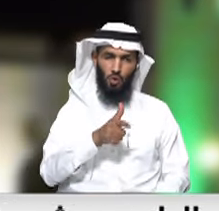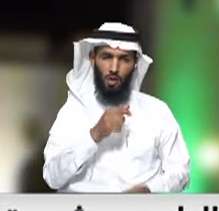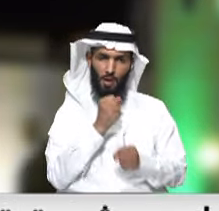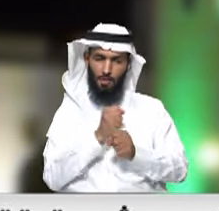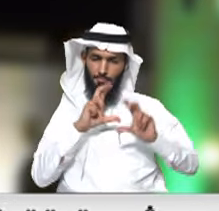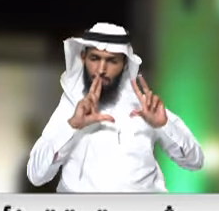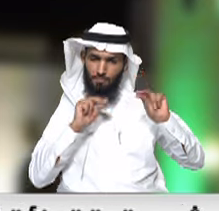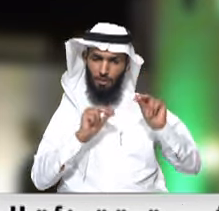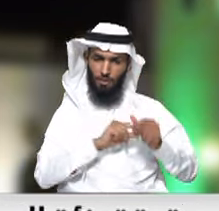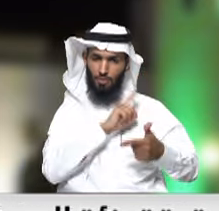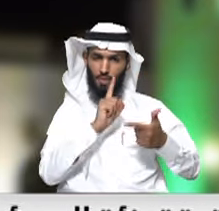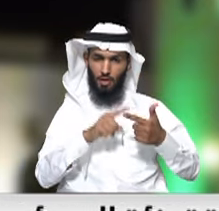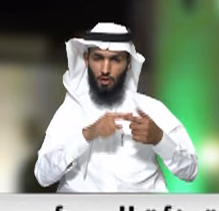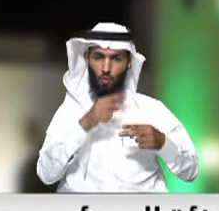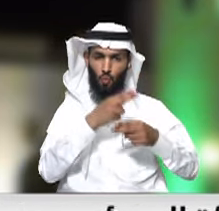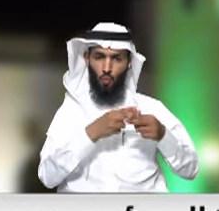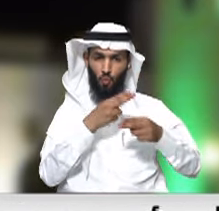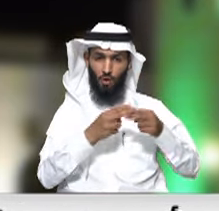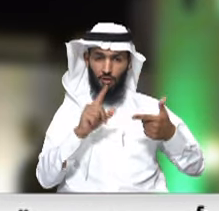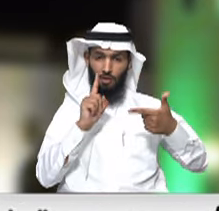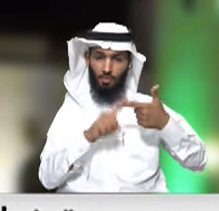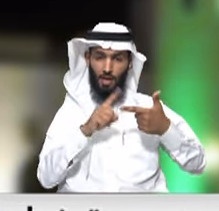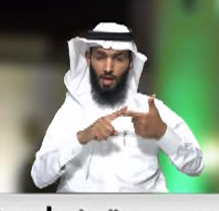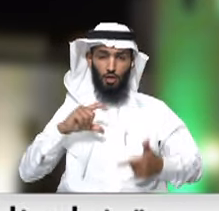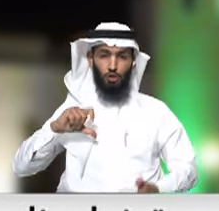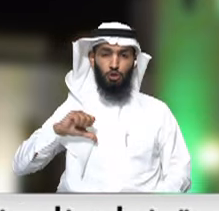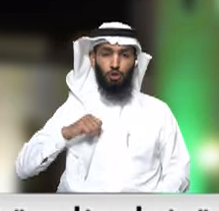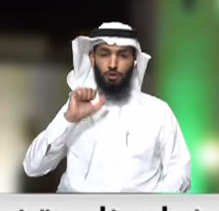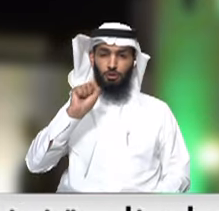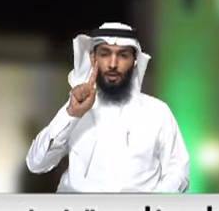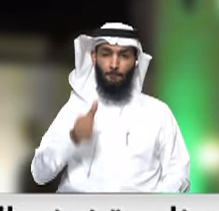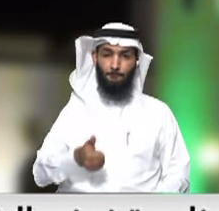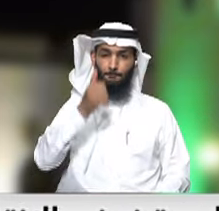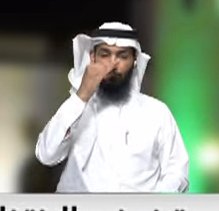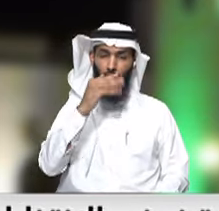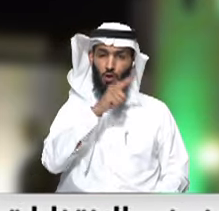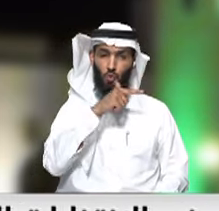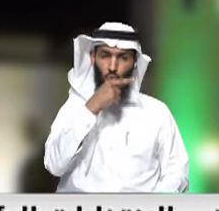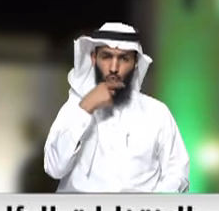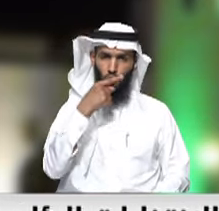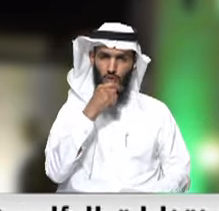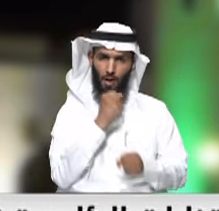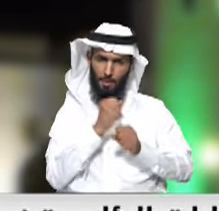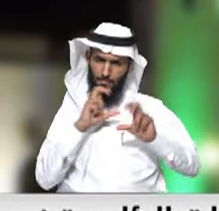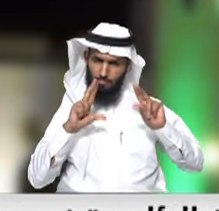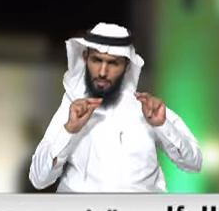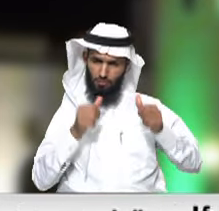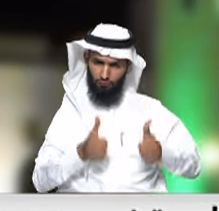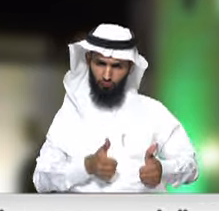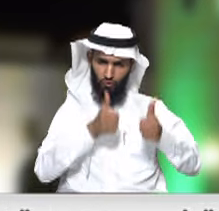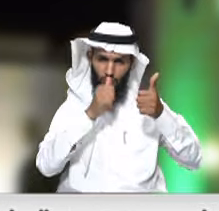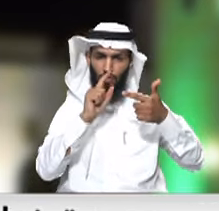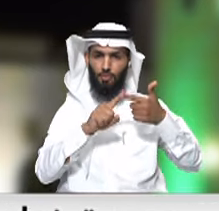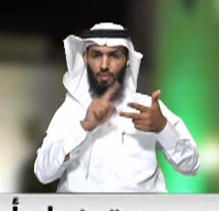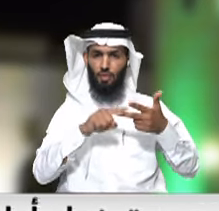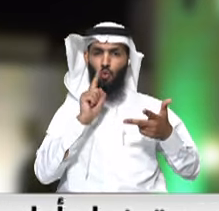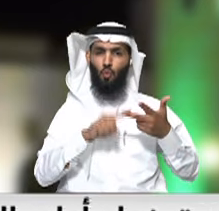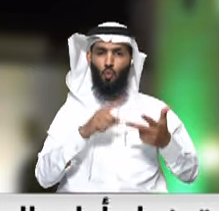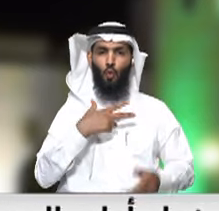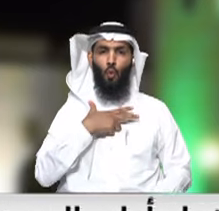صباح خالد الحمد الصباح حفظه الله، وتوجيهات سمو الشيخ أحمد عبد الله الأحمد الصباح رئيس مجلس الوزراء حفظه